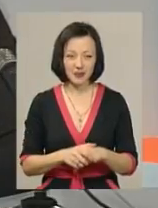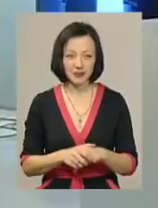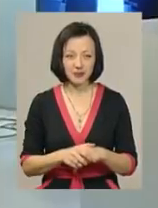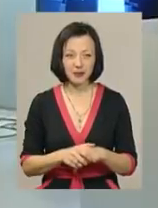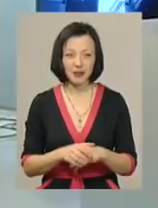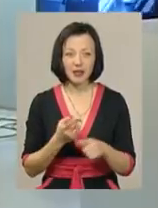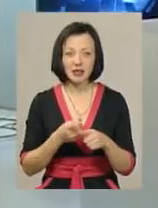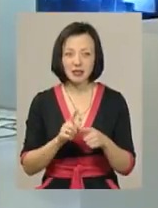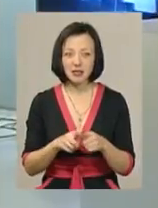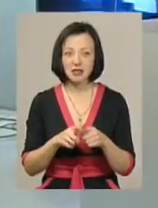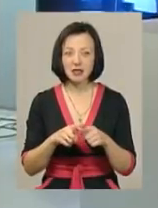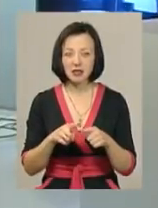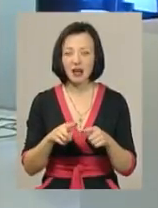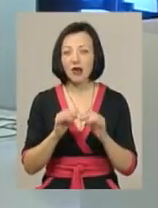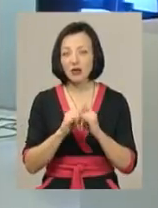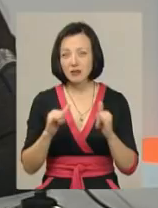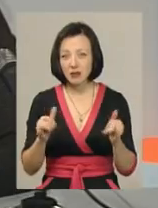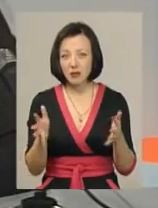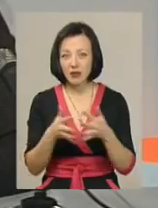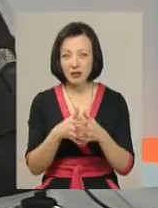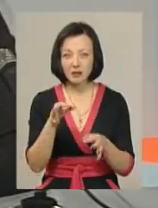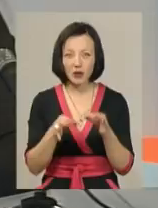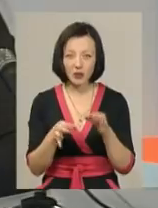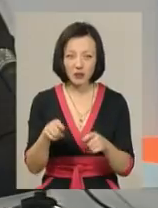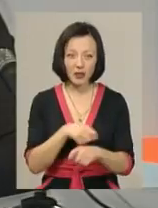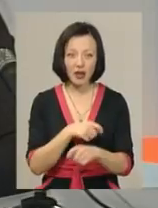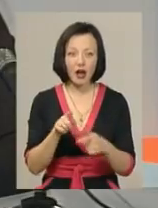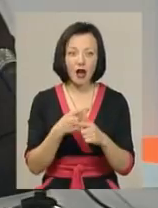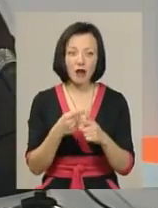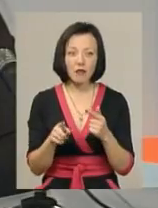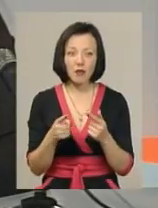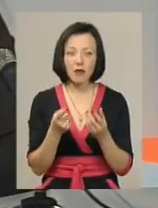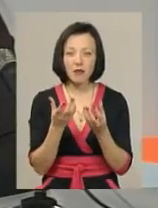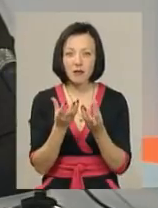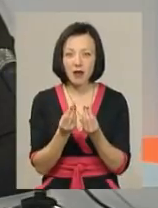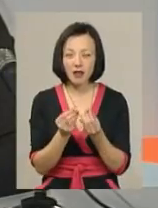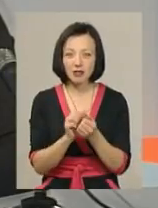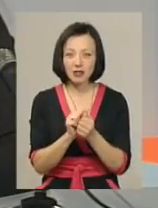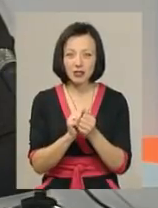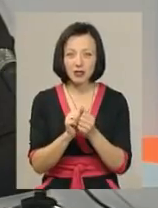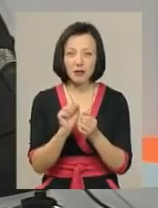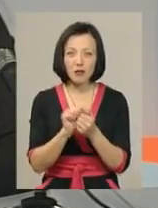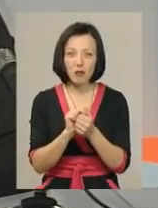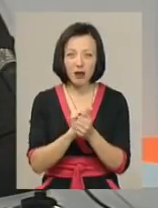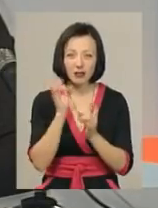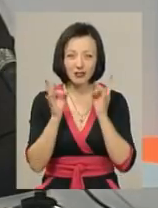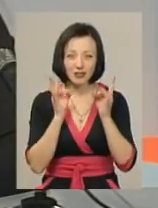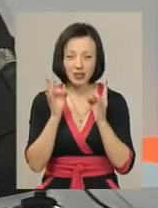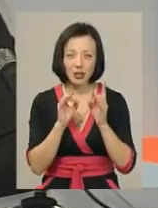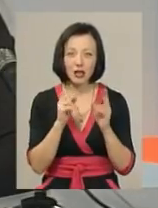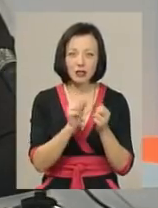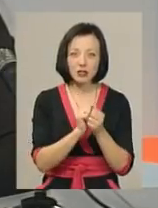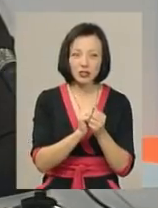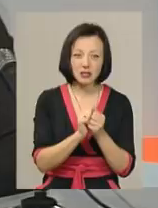Я і це буде розвиваюча річ яка або м'ягенька яка шарудить папірчик якийсь який